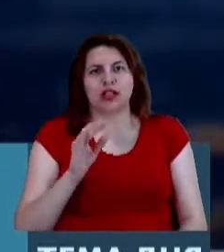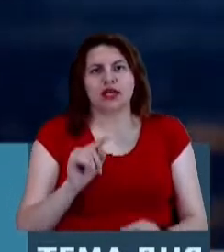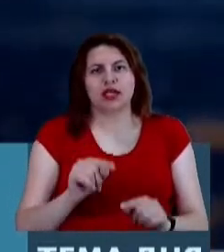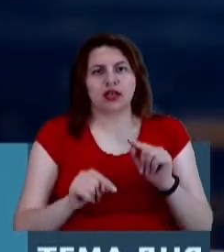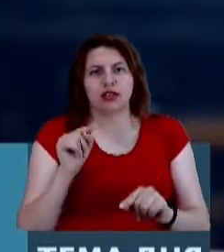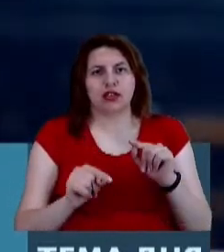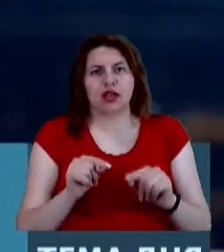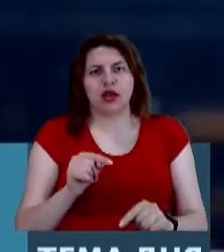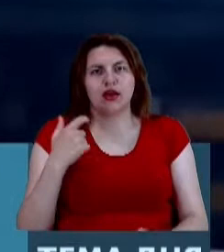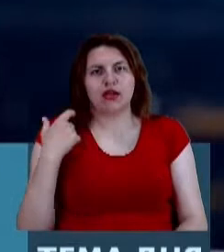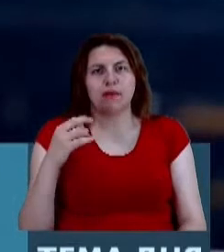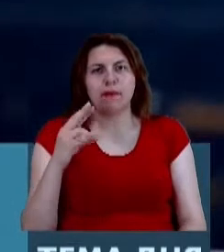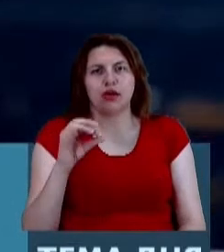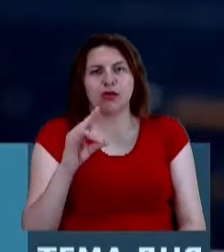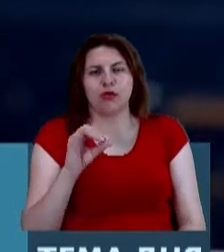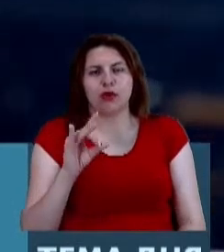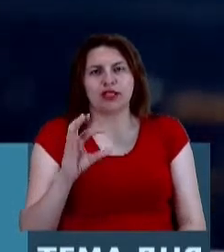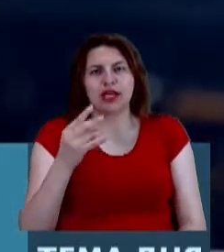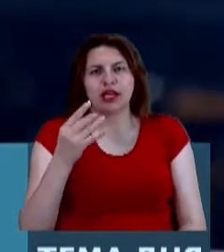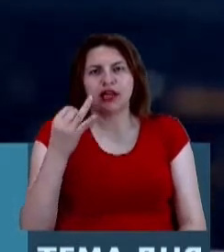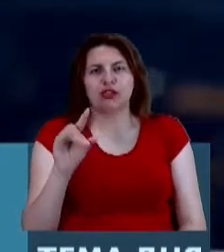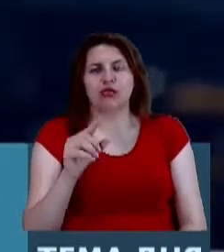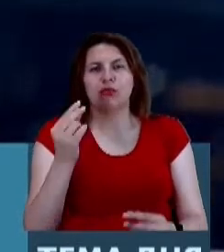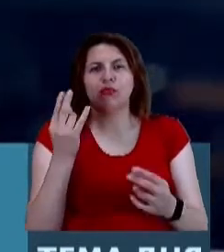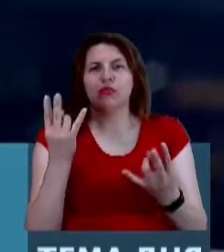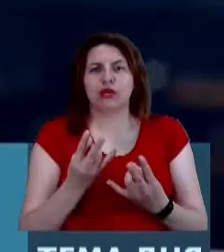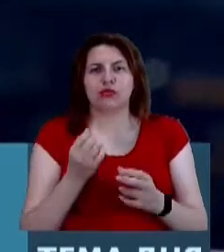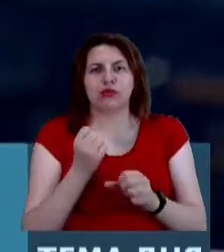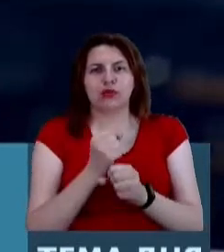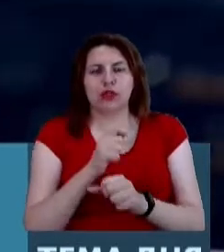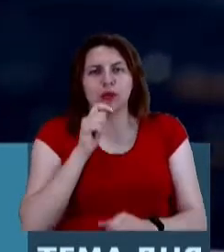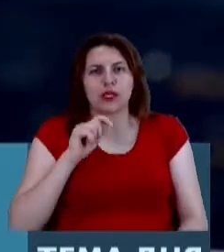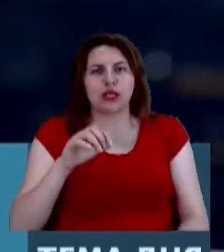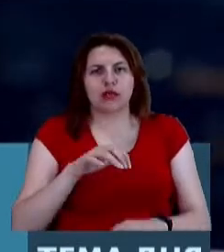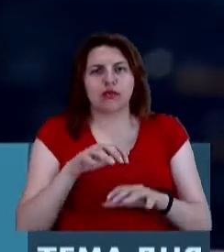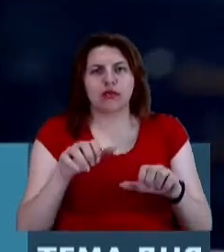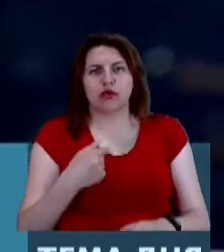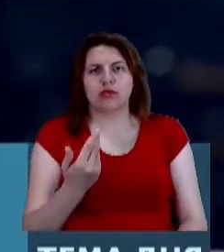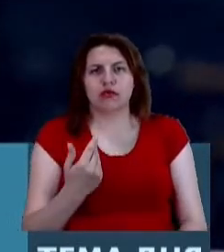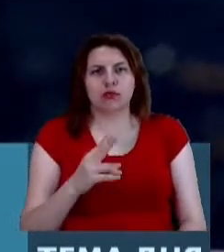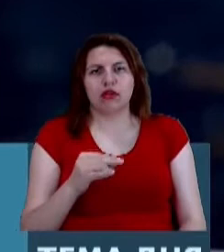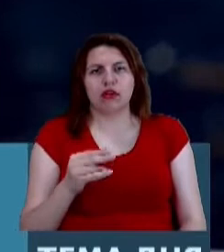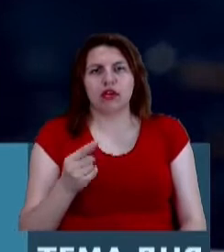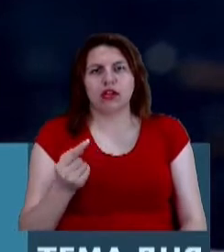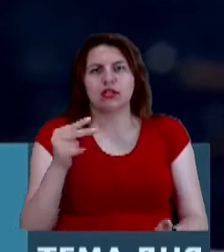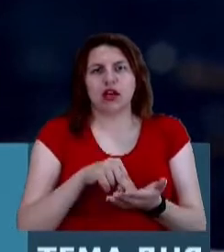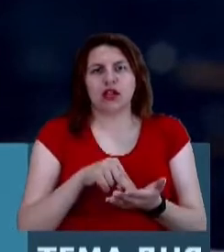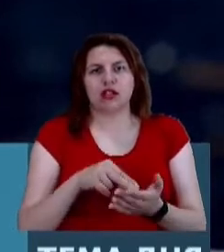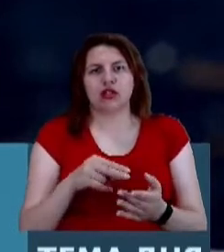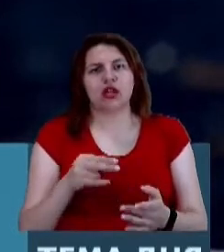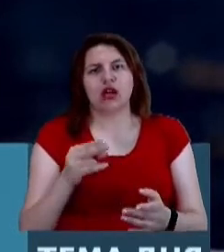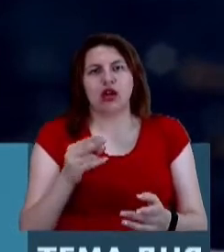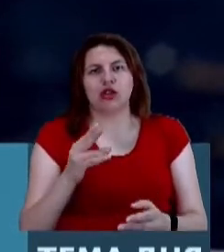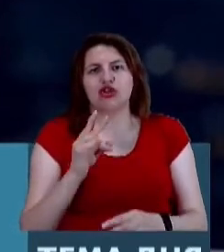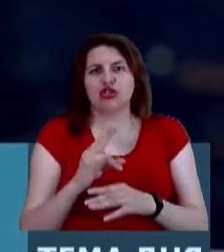Сергій Кривоніс. Що потрібно зробити українській владі і нам з вами, аби не стати жертвами інформаційної війни, та які канали